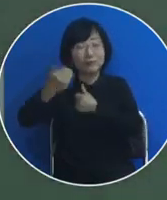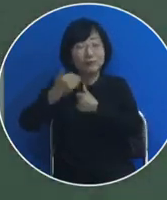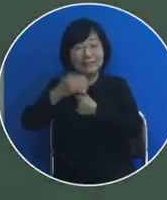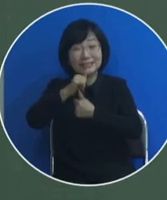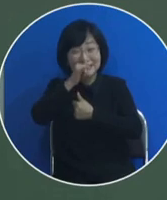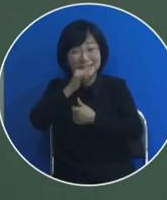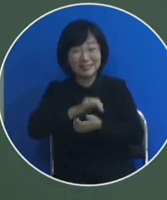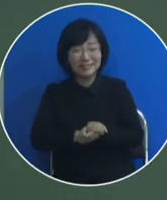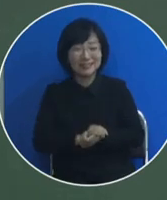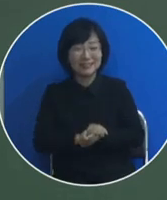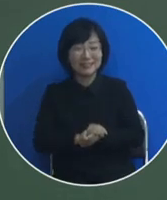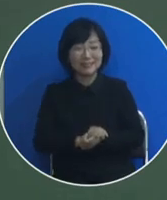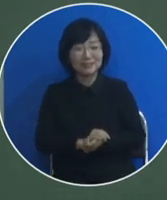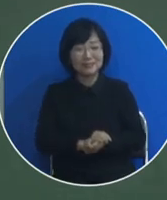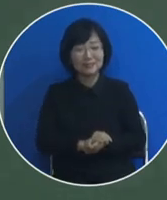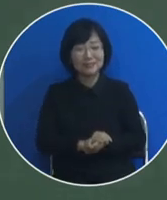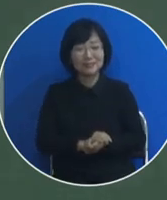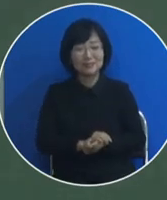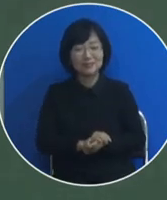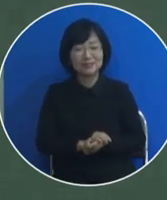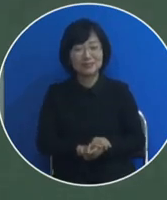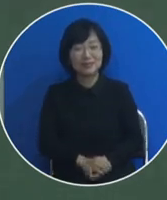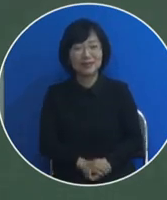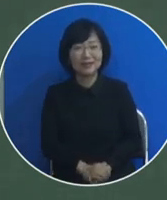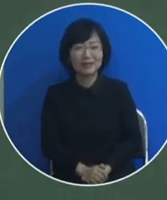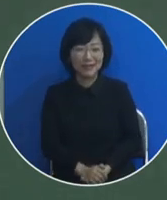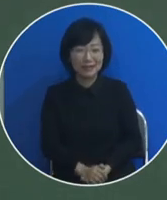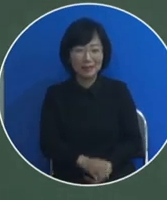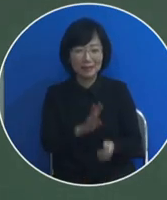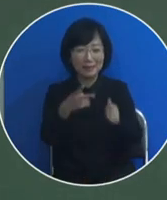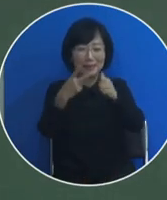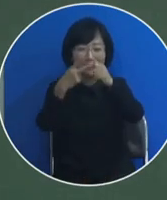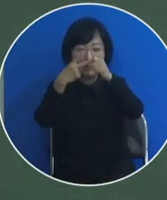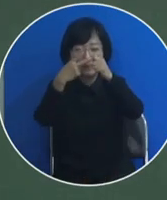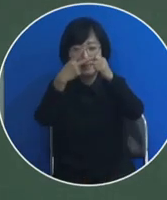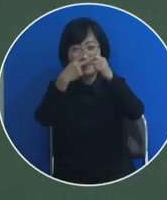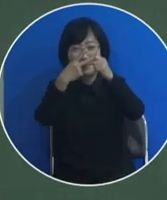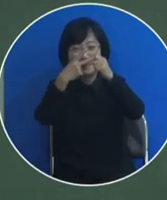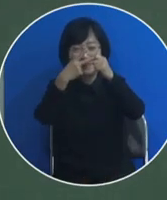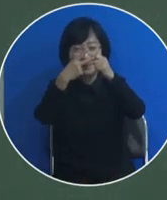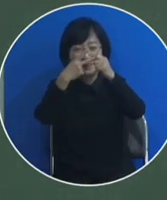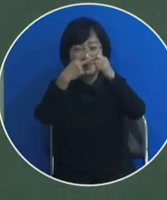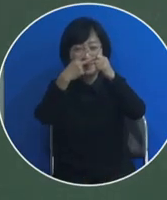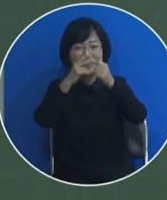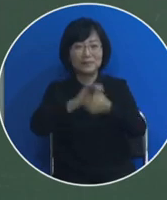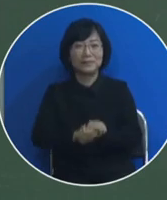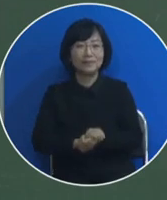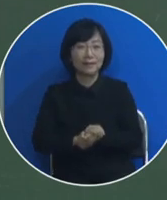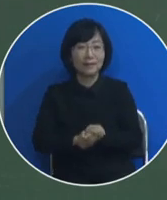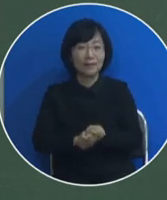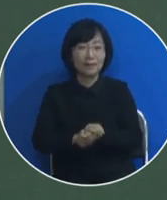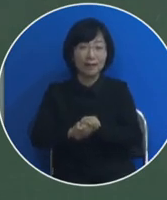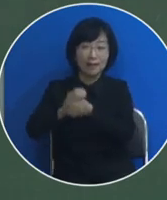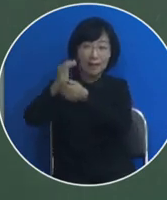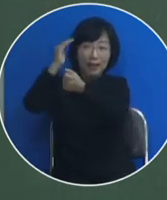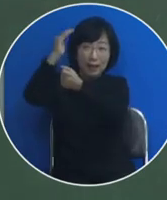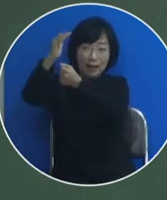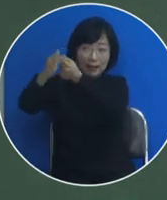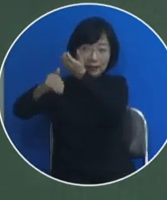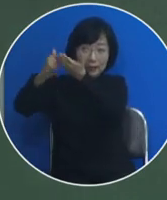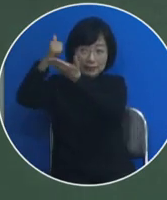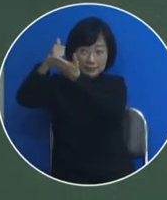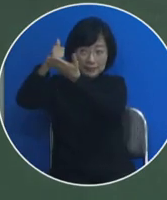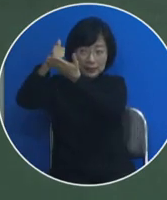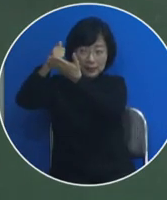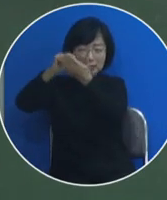say. I'm not really criticizing them. I'm just letting them know. 두 번째입니다. The second thing. 하나님의 드러난 목표입니다. That in one way there